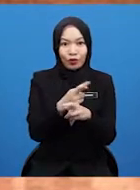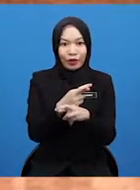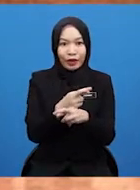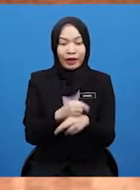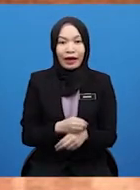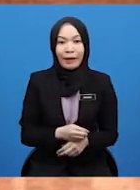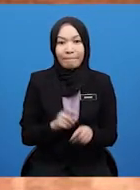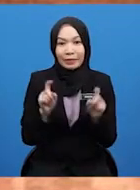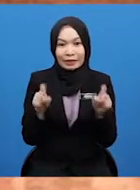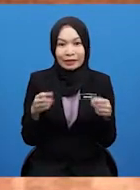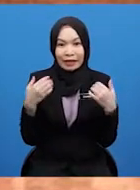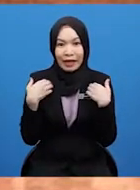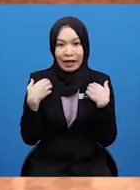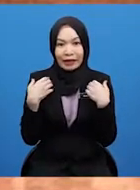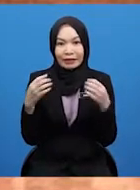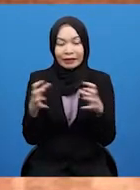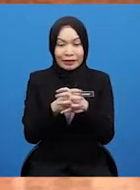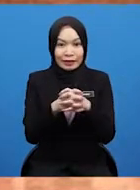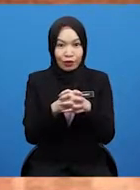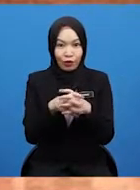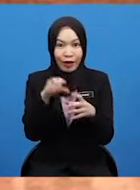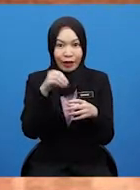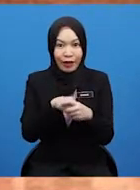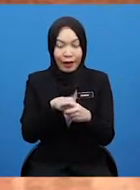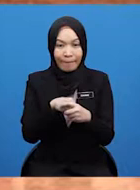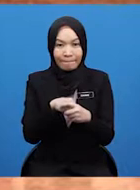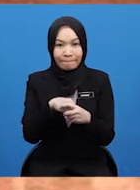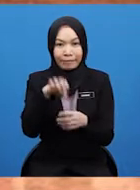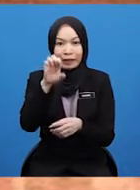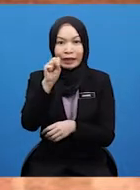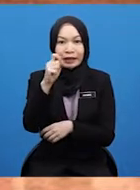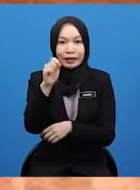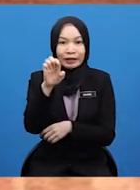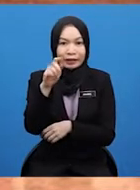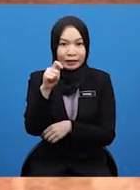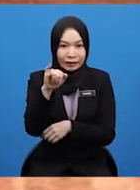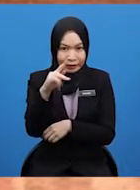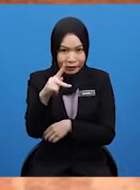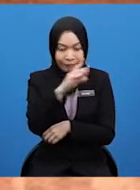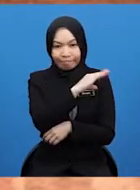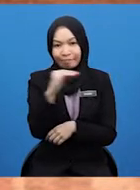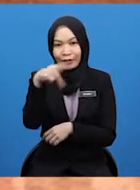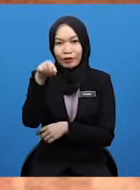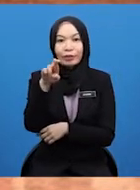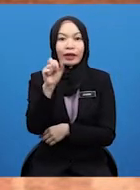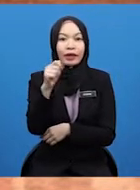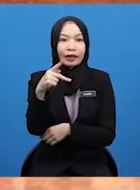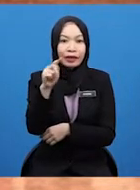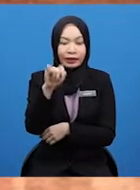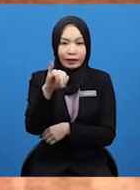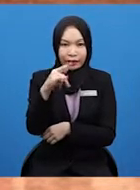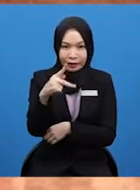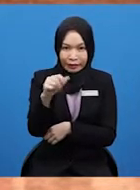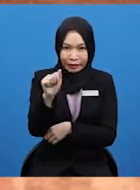perekaan melibatkan kesatuan dalam nilai estetik dan nilai praktikal dan